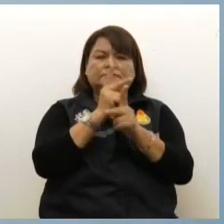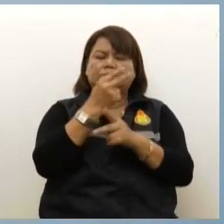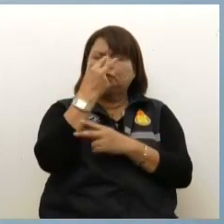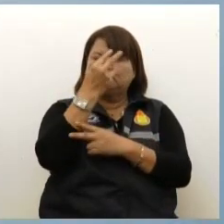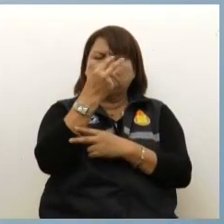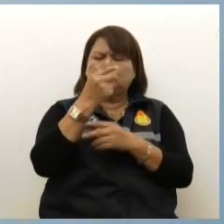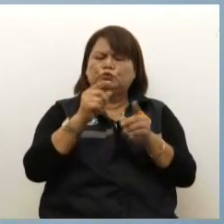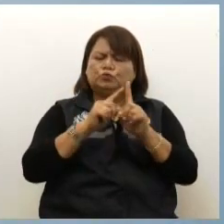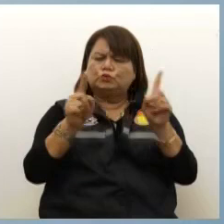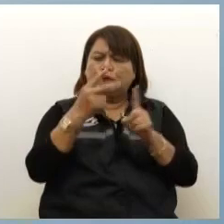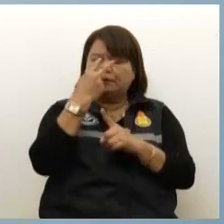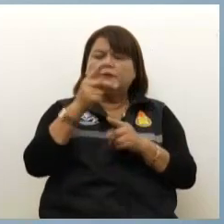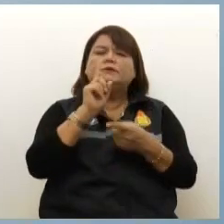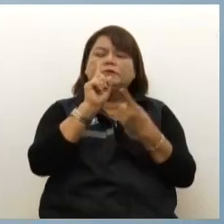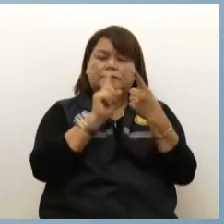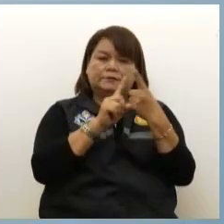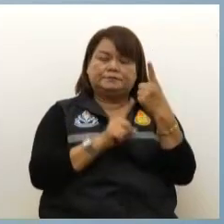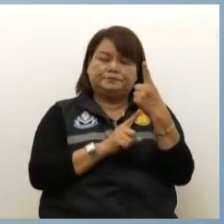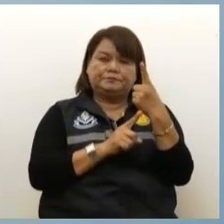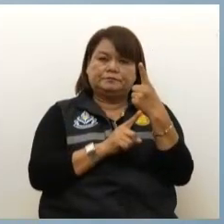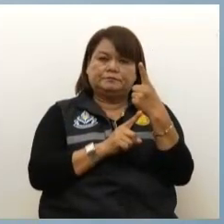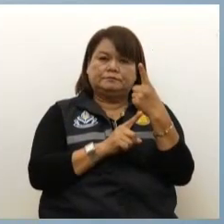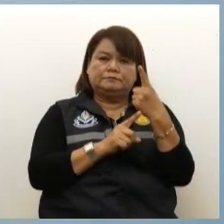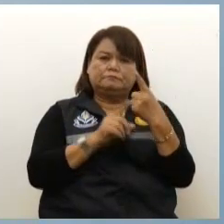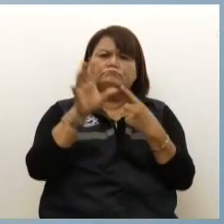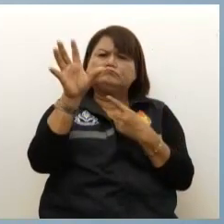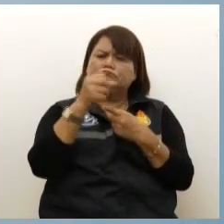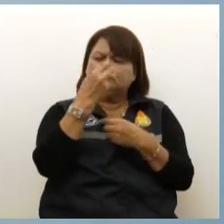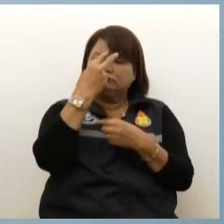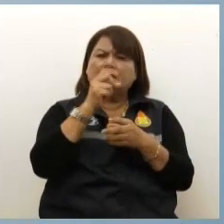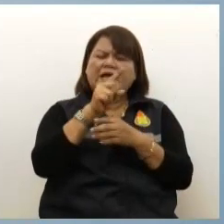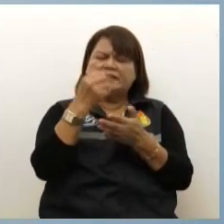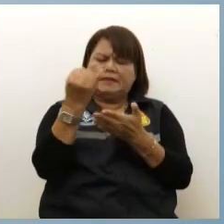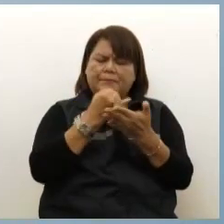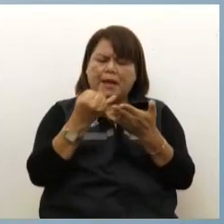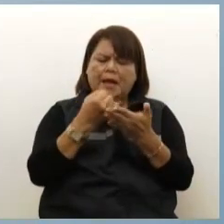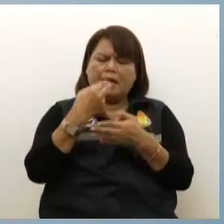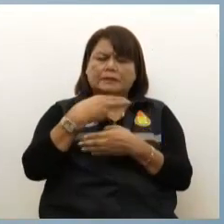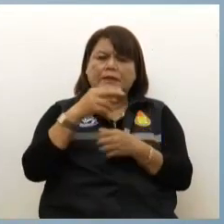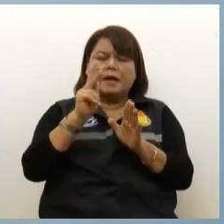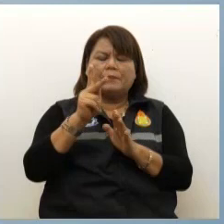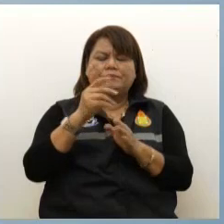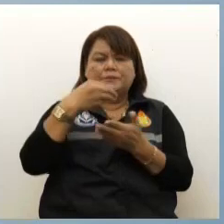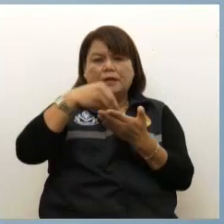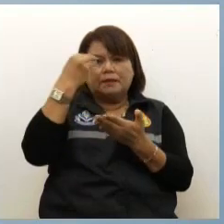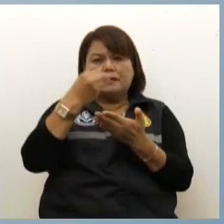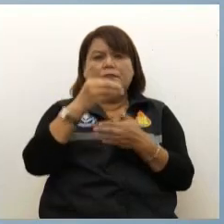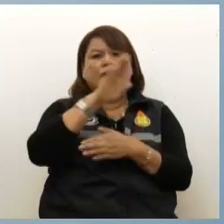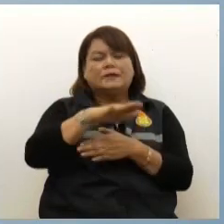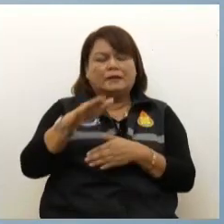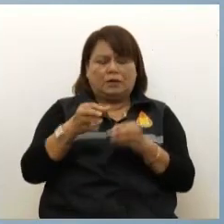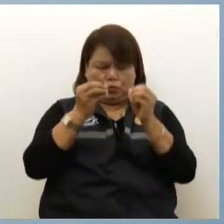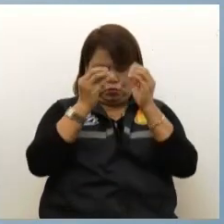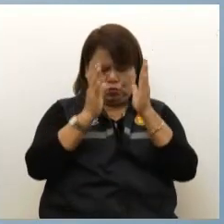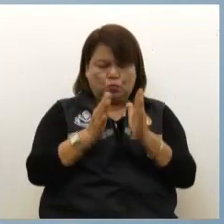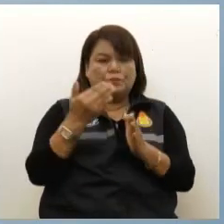หลายๆส่วนก็คืออันที่หนึ่งเลยเนี่ยเราเก็บเกี่ยวผ่านงานศิลปะหัตถกรรมนักเรียนเราจะเห็นได้ว่านักเรียนครูนะ